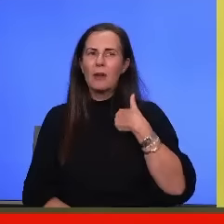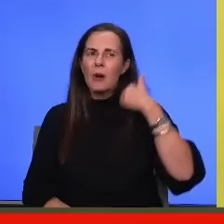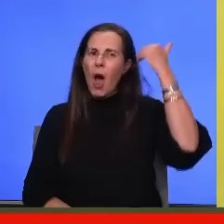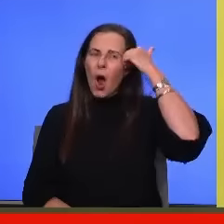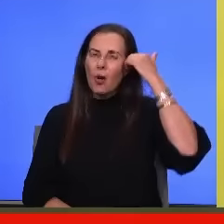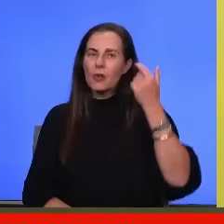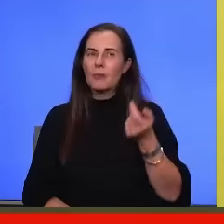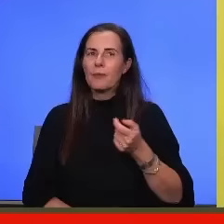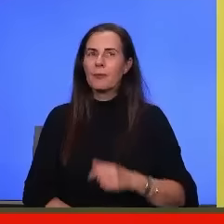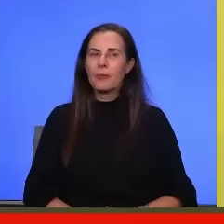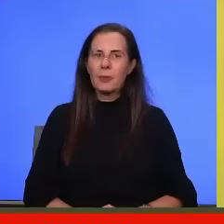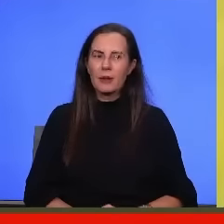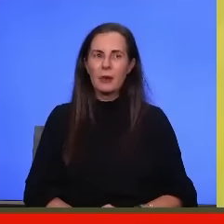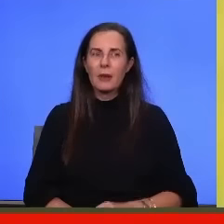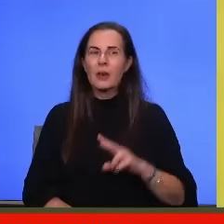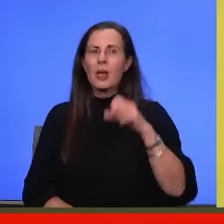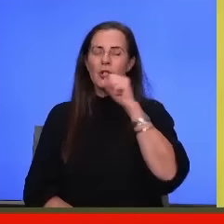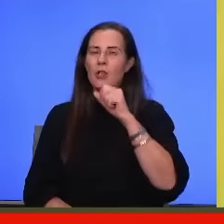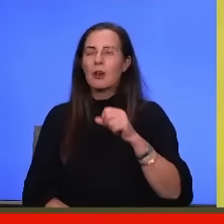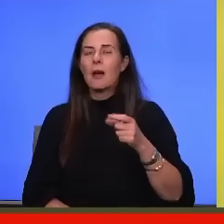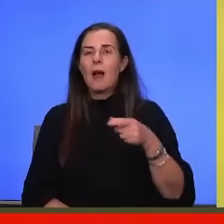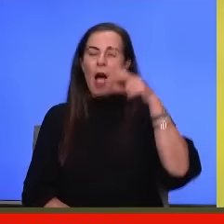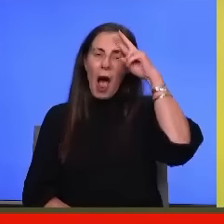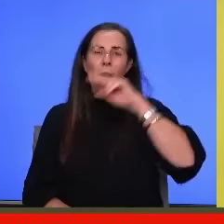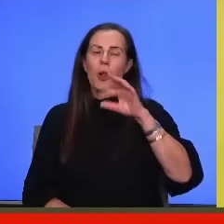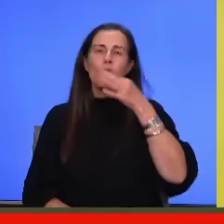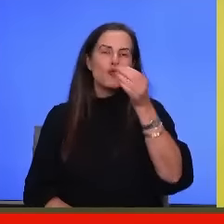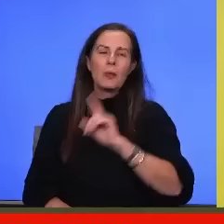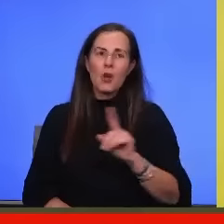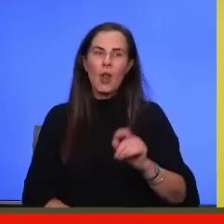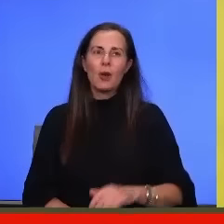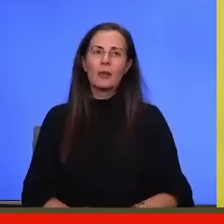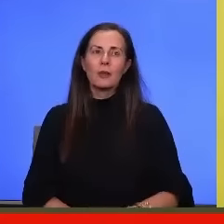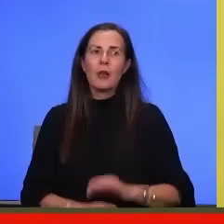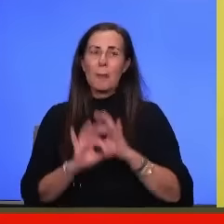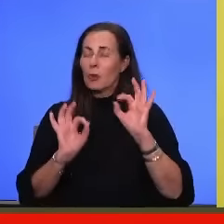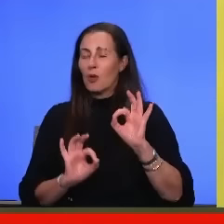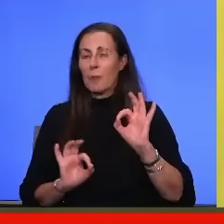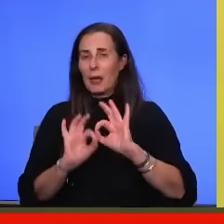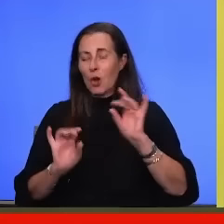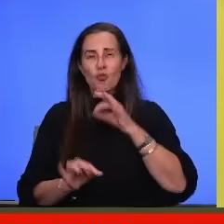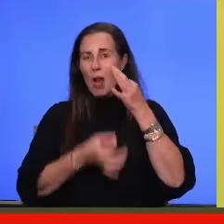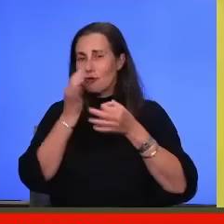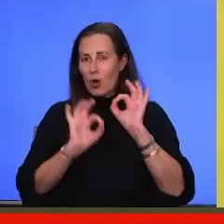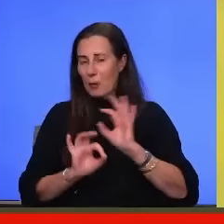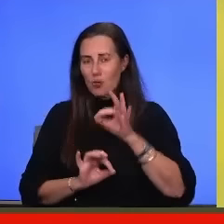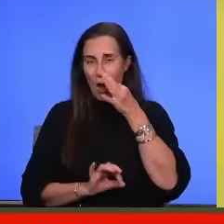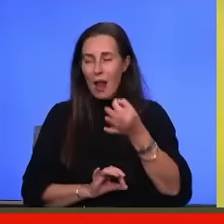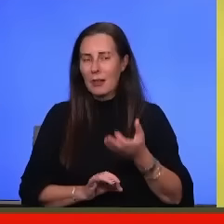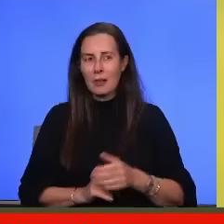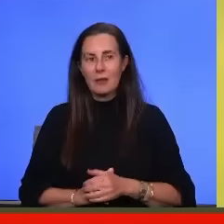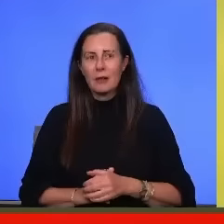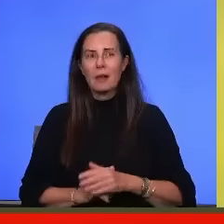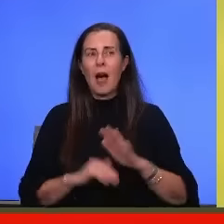הראש שיר שיש, אל אבא לא שואלים שאלות. ובהתחלה באמת לא שאלתי שאלות,